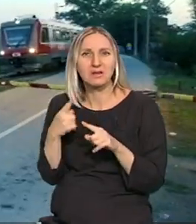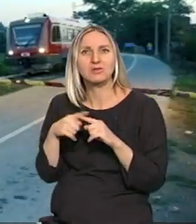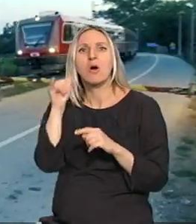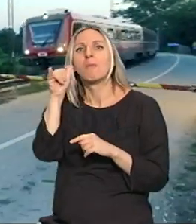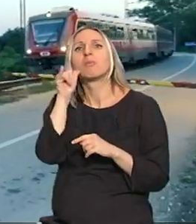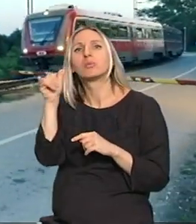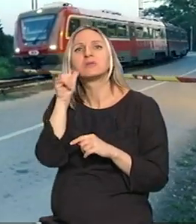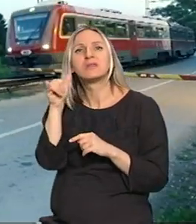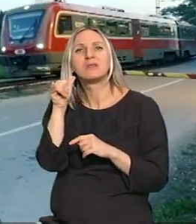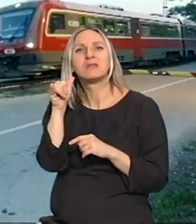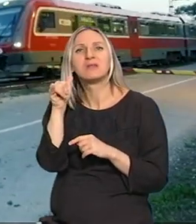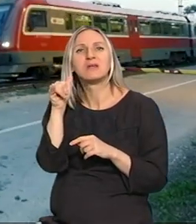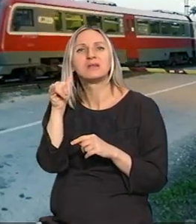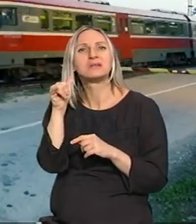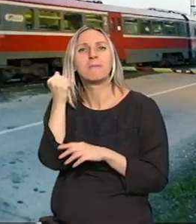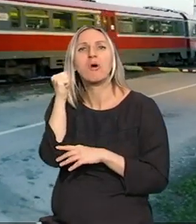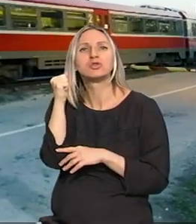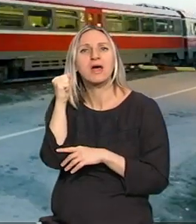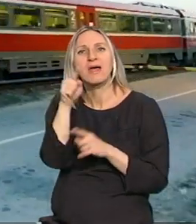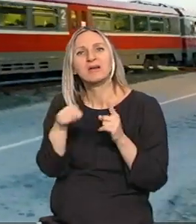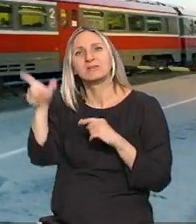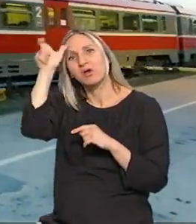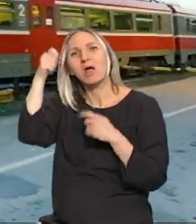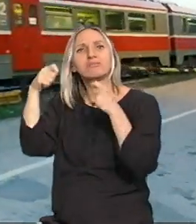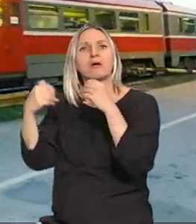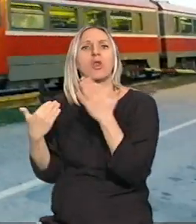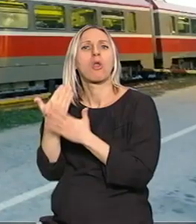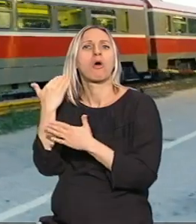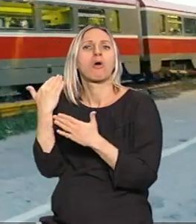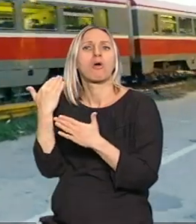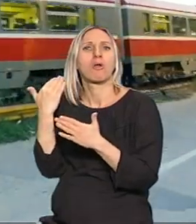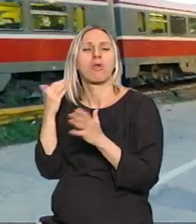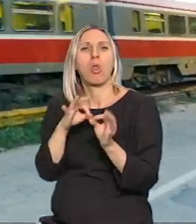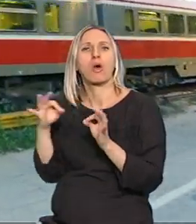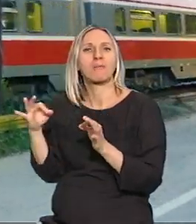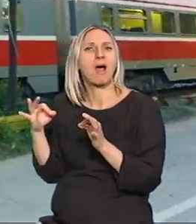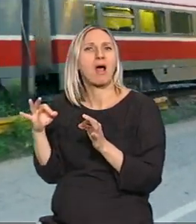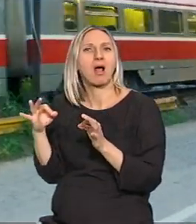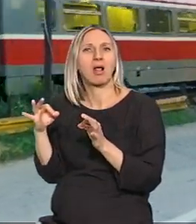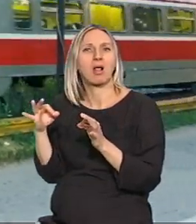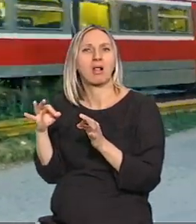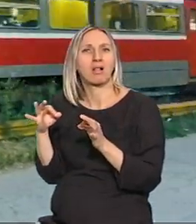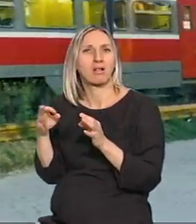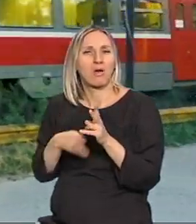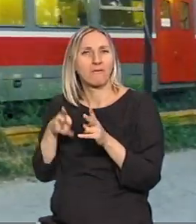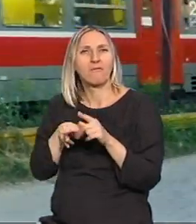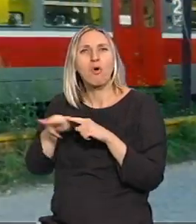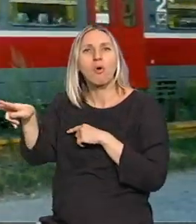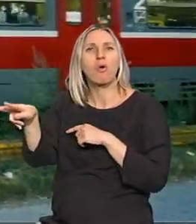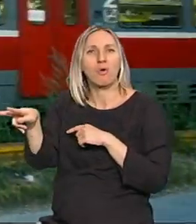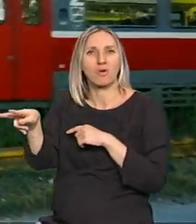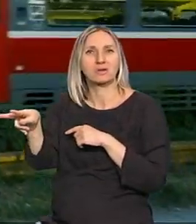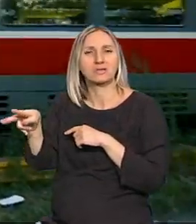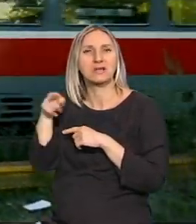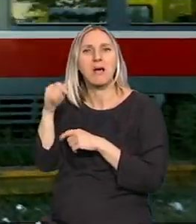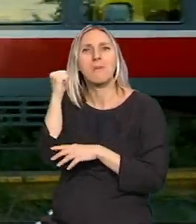saobraćaj preusmeren od Požarevca prema Beogradu izgradnjom normalnog koloseka od Požarevca do Male